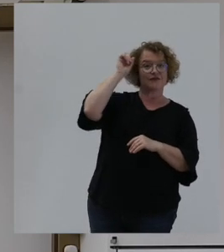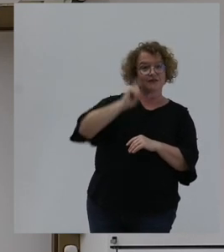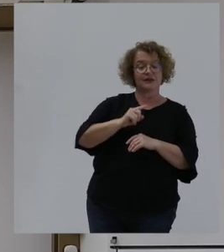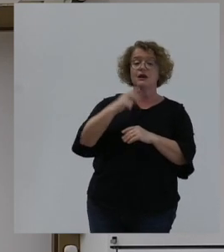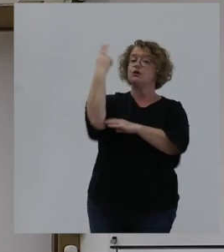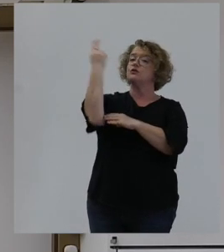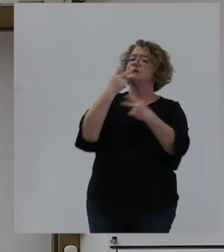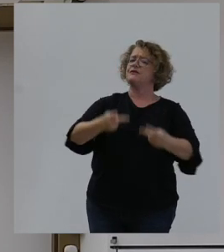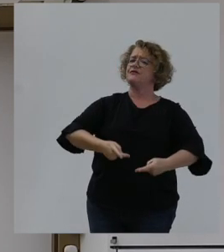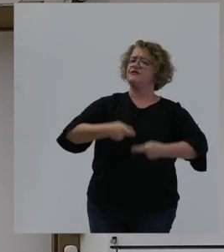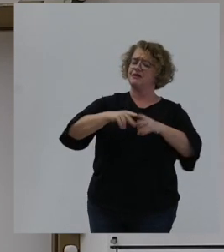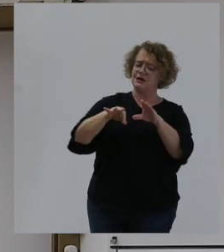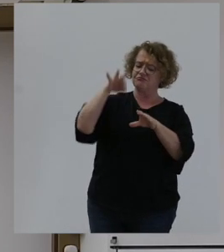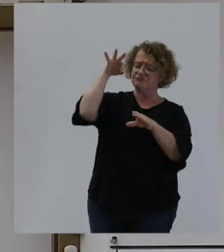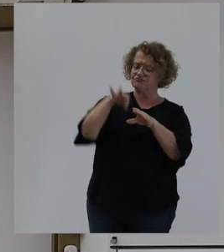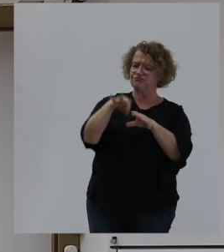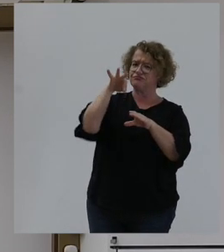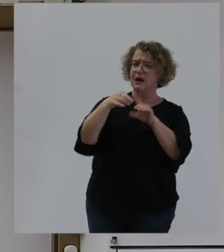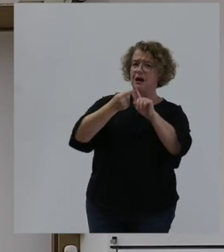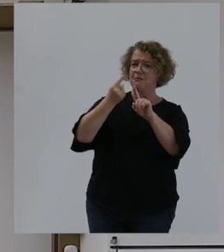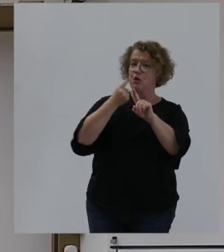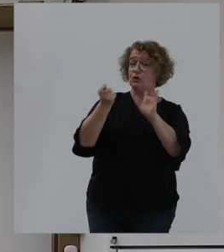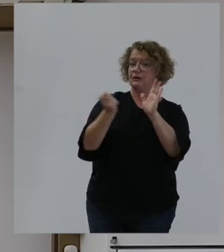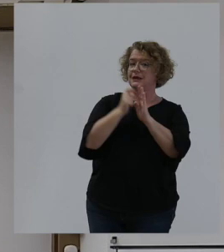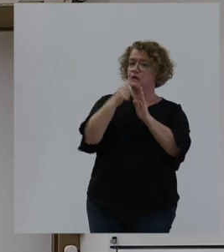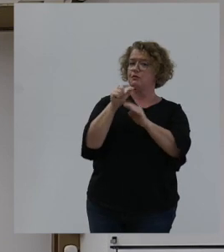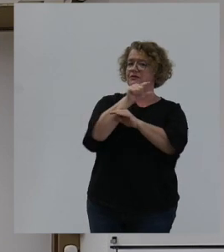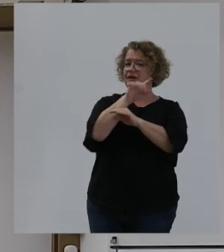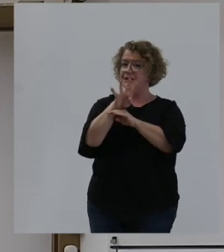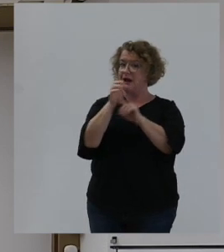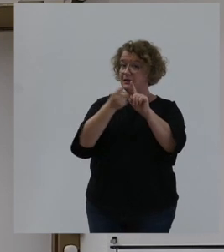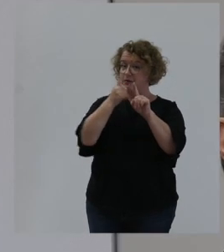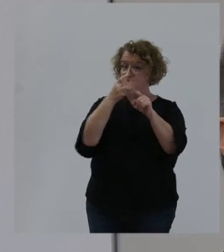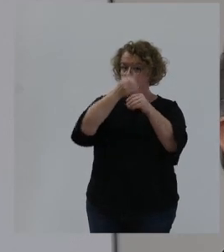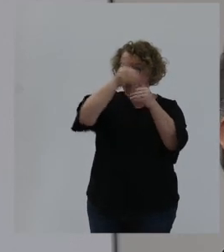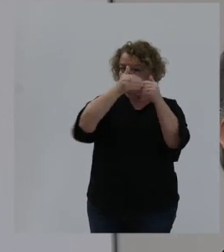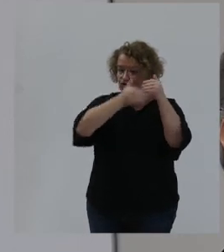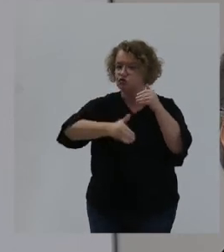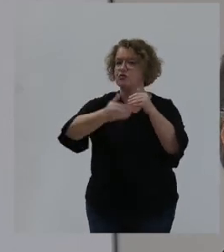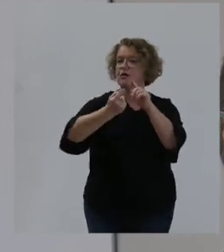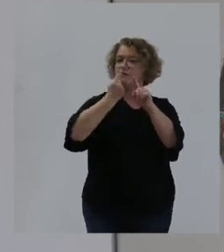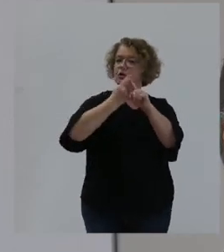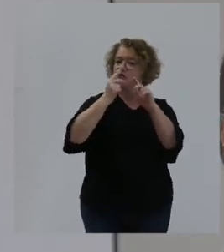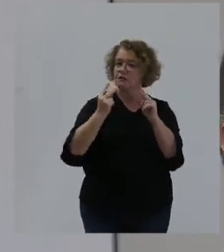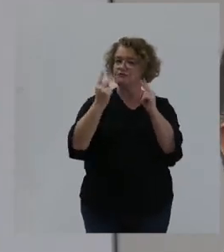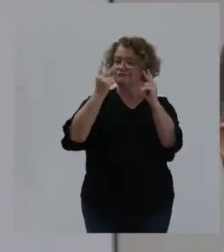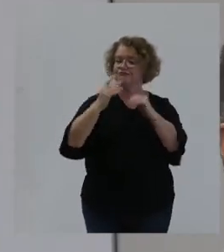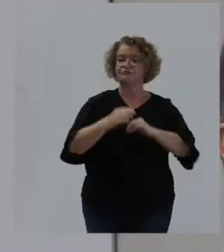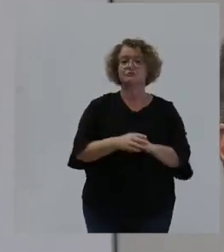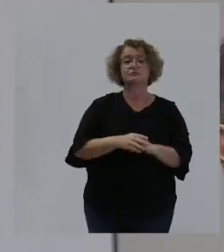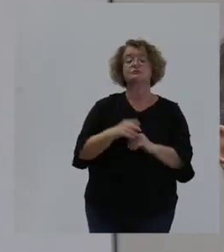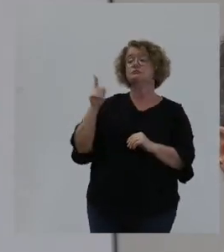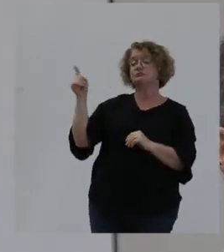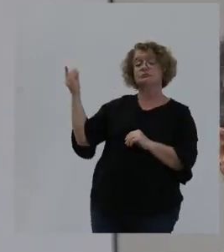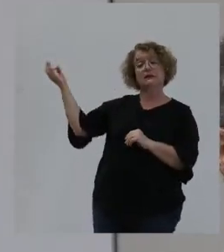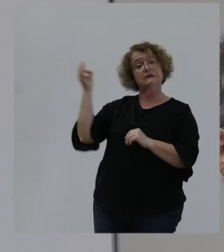vie d'une université, toute élection est importante, ces élections 2024 portent en elles des enjeux cruciaux. Des enjeux cruciaux, monsieur Larré l'a